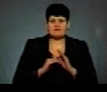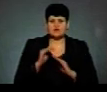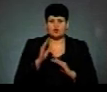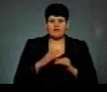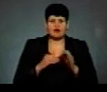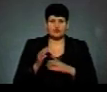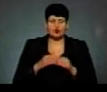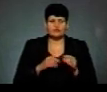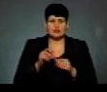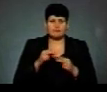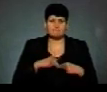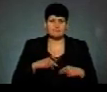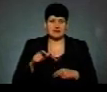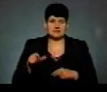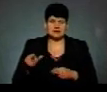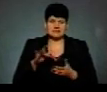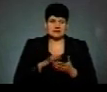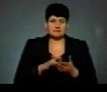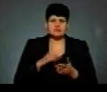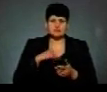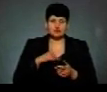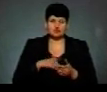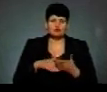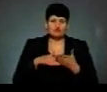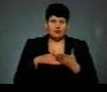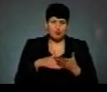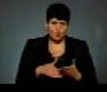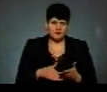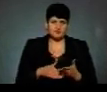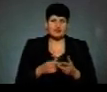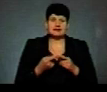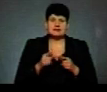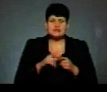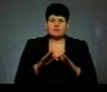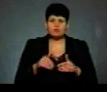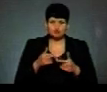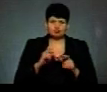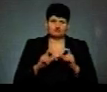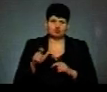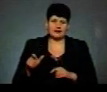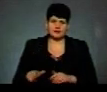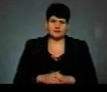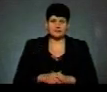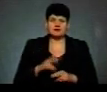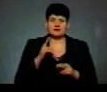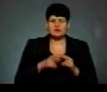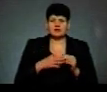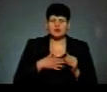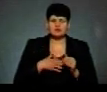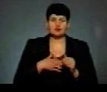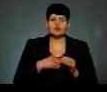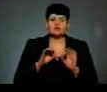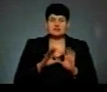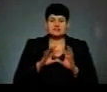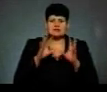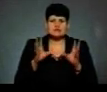висококваліфікованим персоналом, центр психологічної допомоги, надання такої допомоги. І, звісно, це пропонується студентам. І на завершення нашого ефіру розкажіть